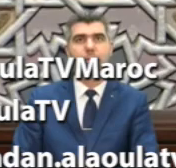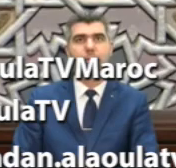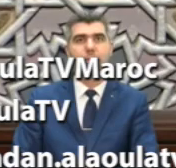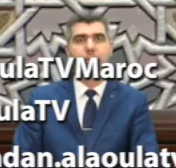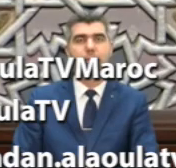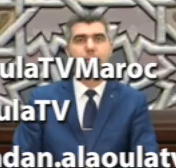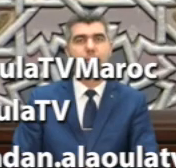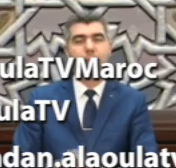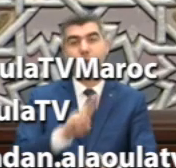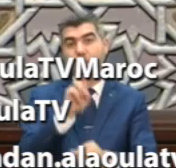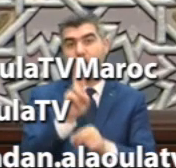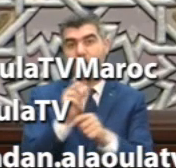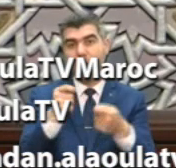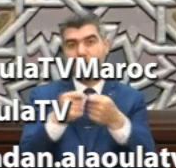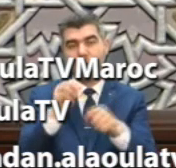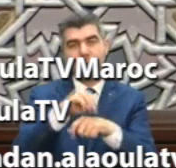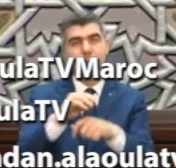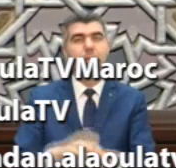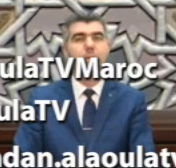تعقيب السيدة النائبة.